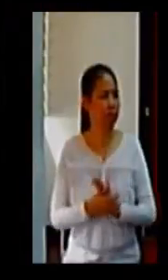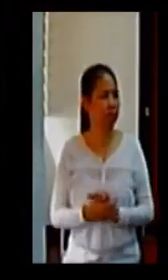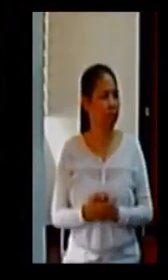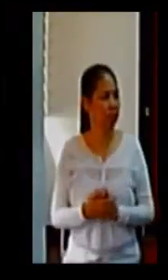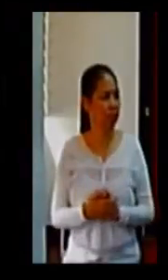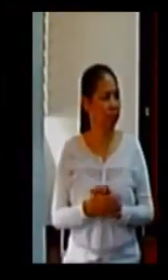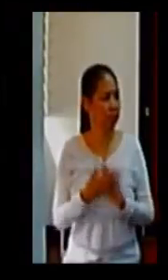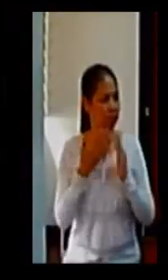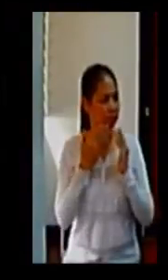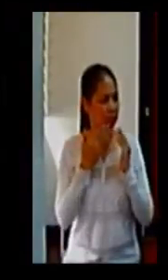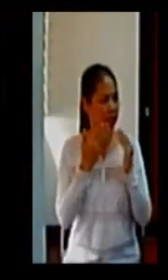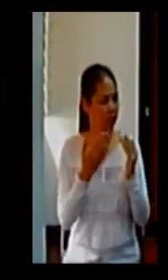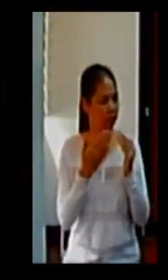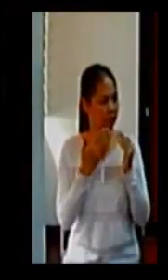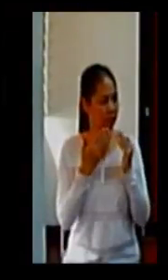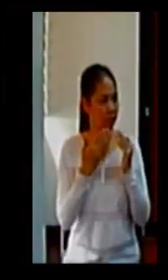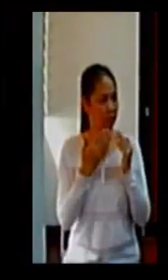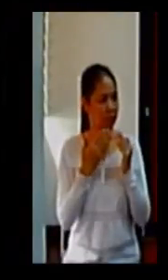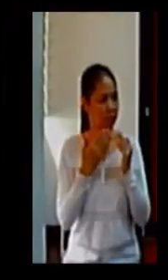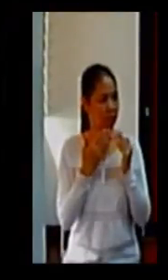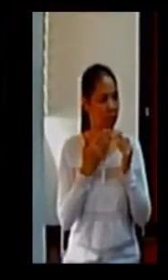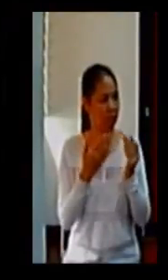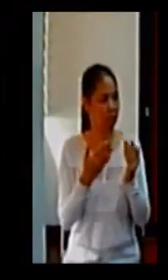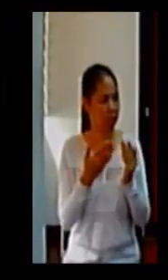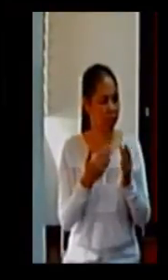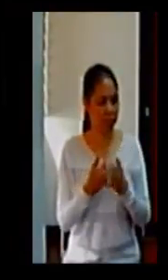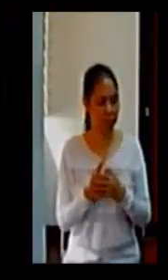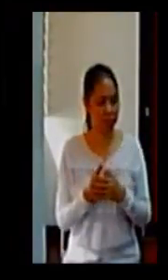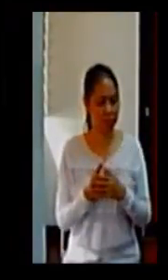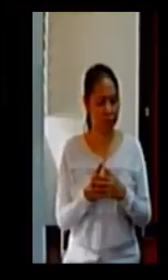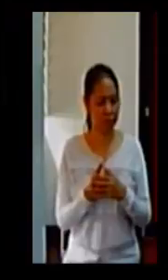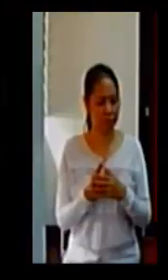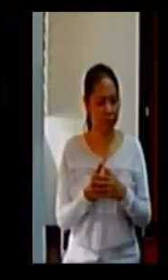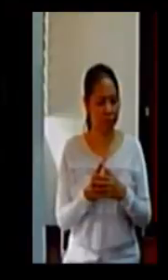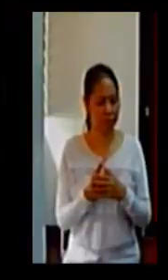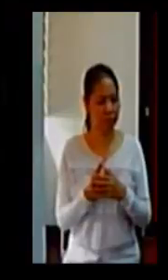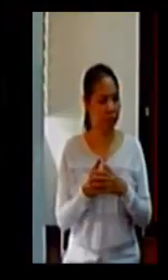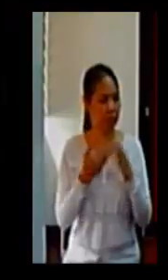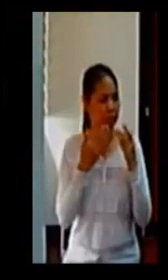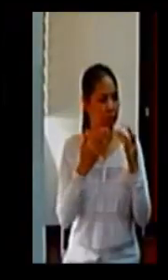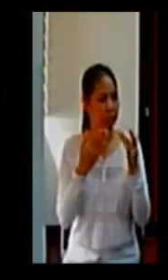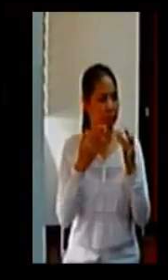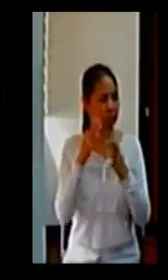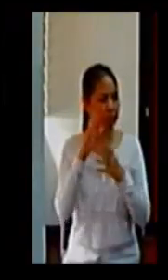Thank you very much. The panel will now be fielding questions. Com Leia Armamento.